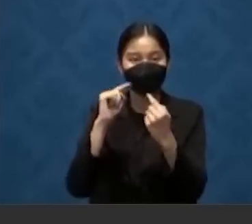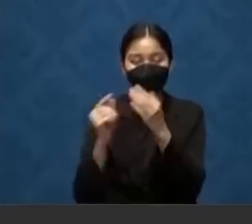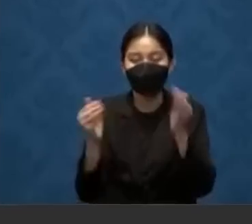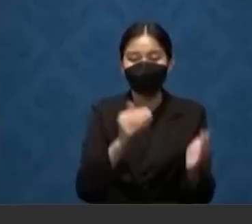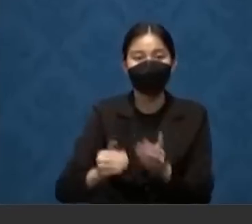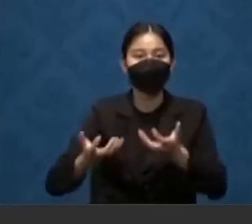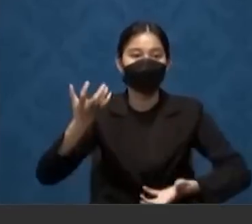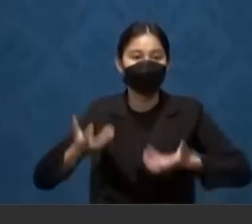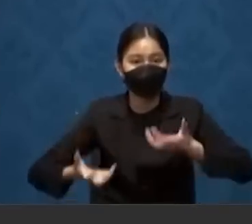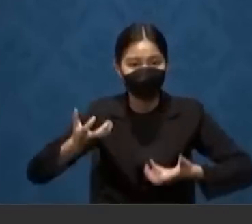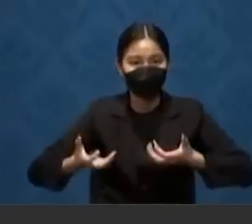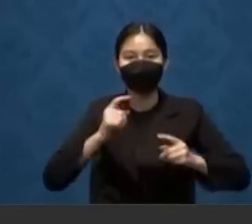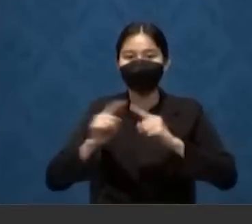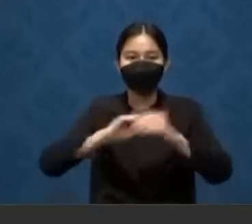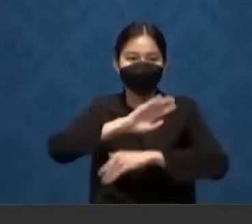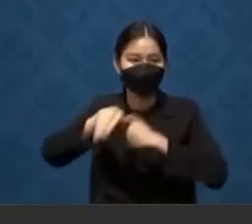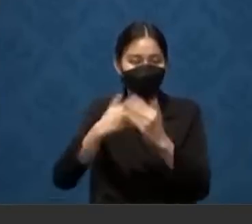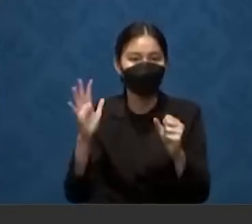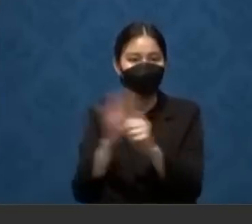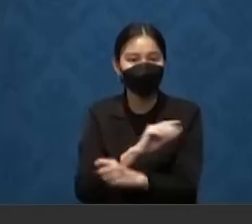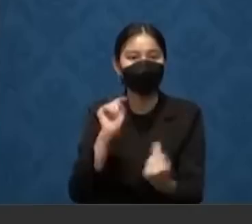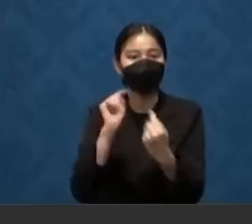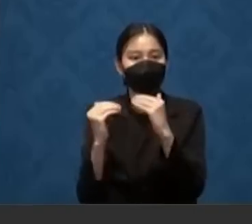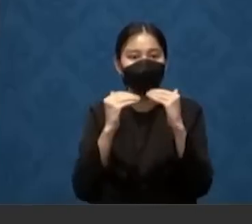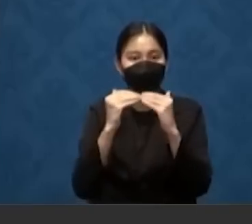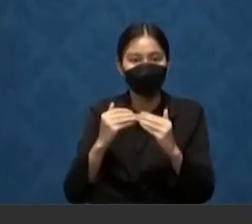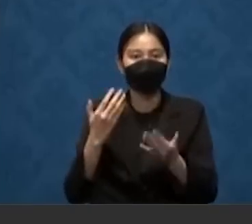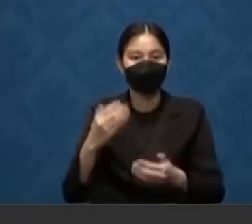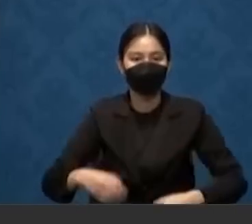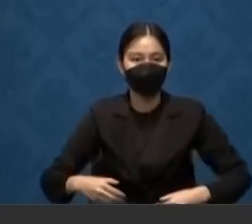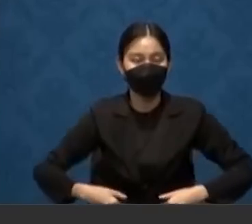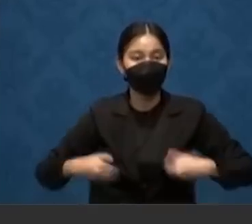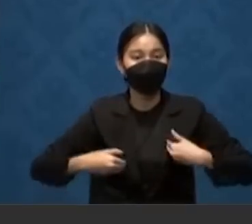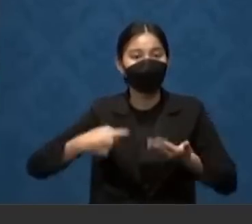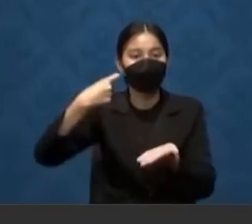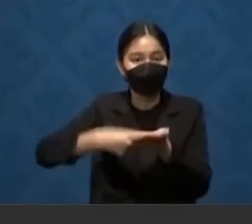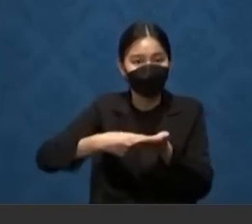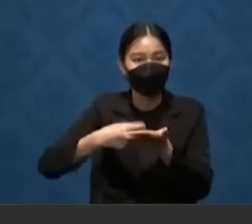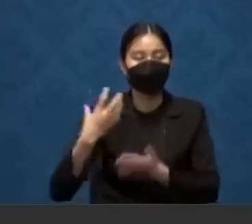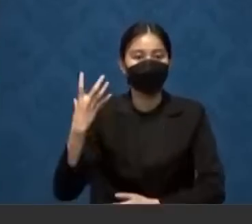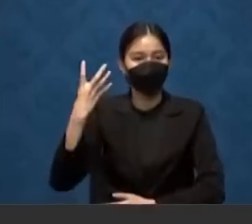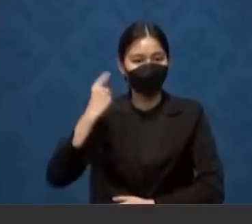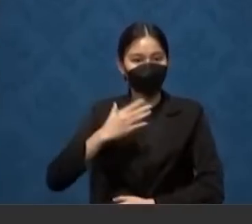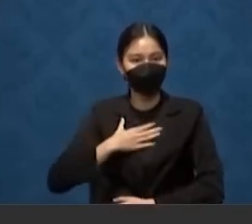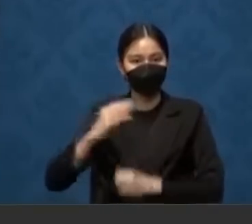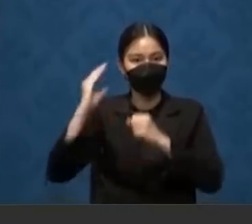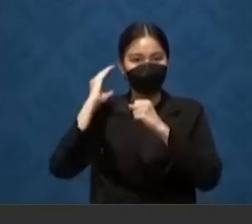iselIII τικูดถเรื่องสุเปลีตัวของผต้หาซึ่งเมื่อก Jing